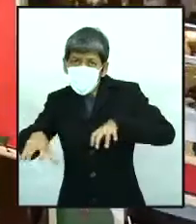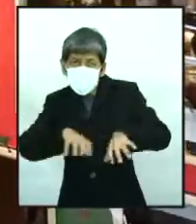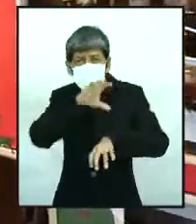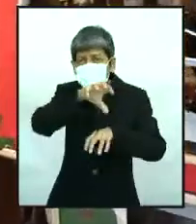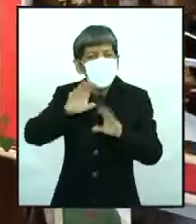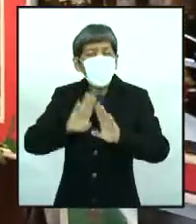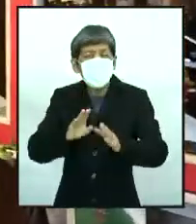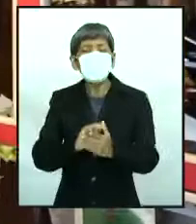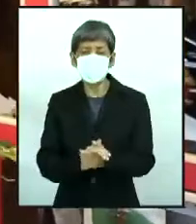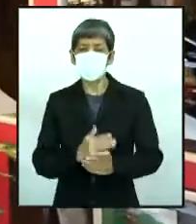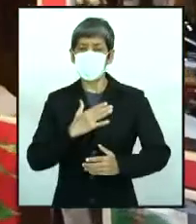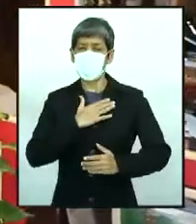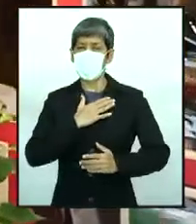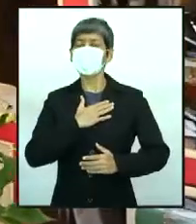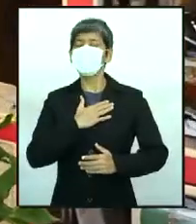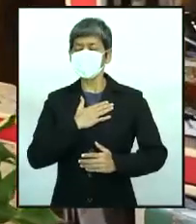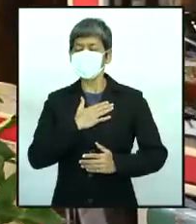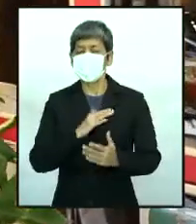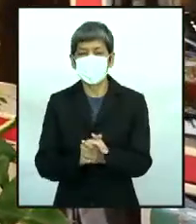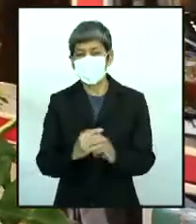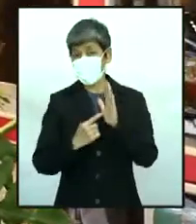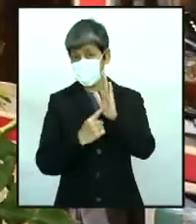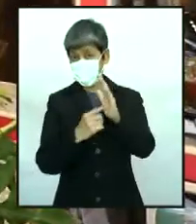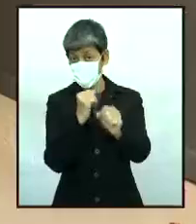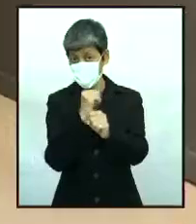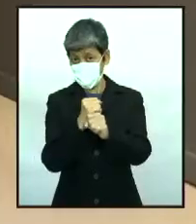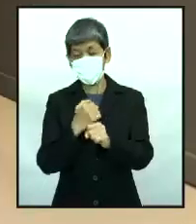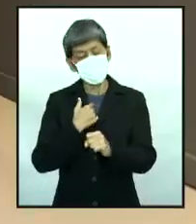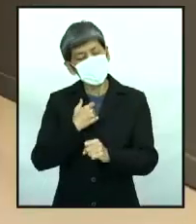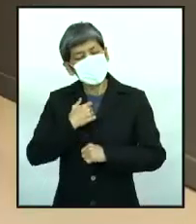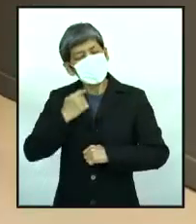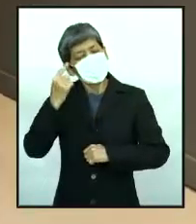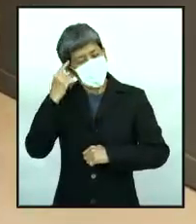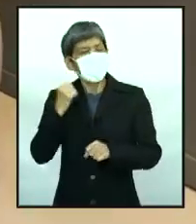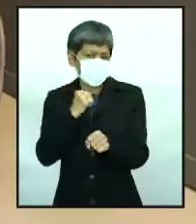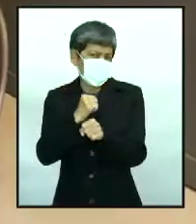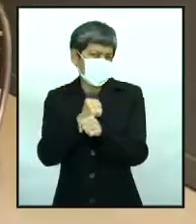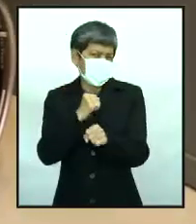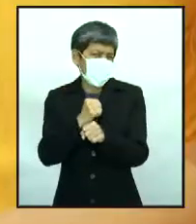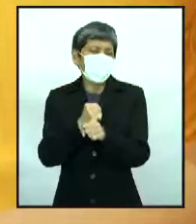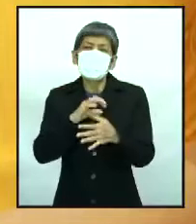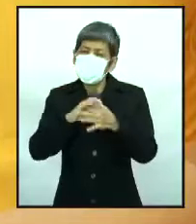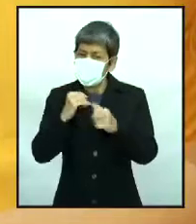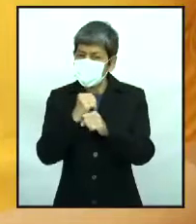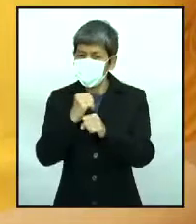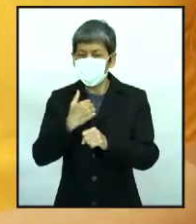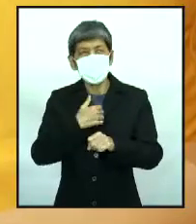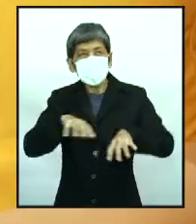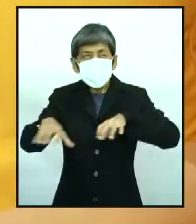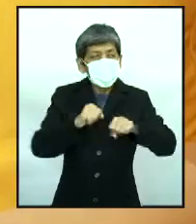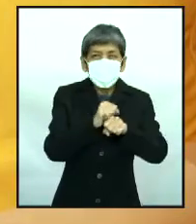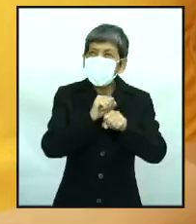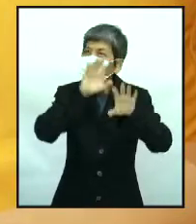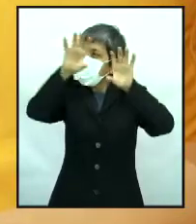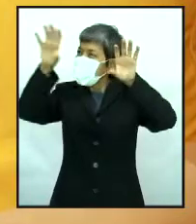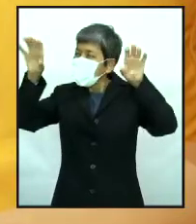างแนวไหนบ้างคะ ก็สิ่งที่แสดงเนี่ยก็คือเป็นสิ่งที่เราสะสมแล้วก็เคยทำธุรกิจแล้วก็ตกแต่งอยากให้เป็น